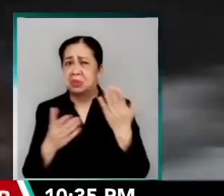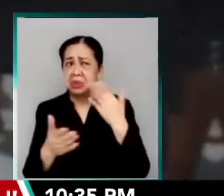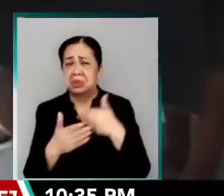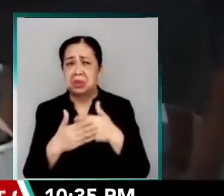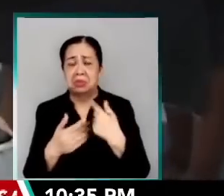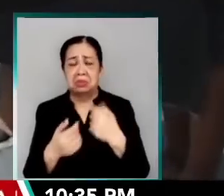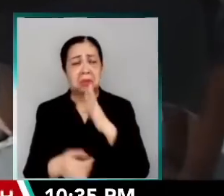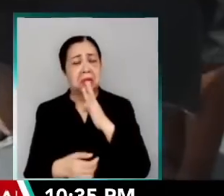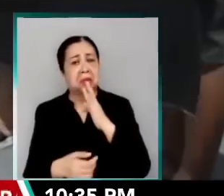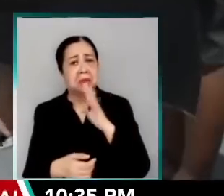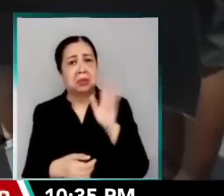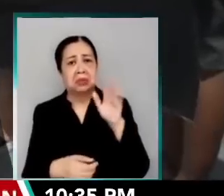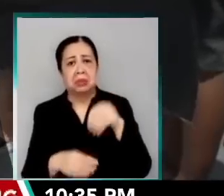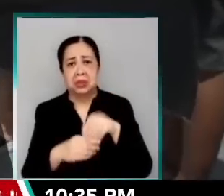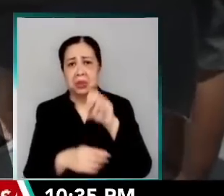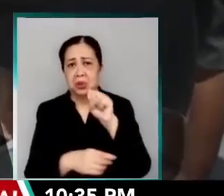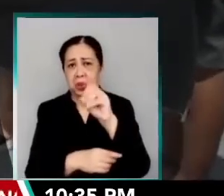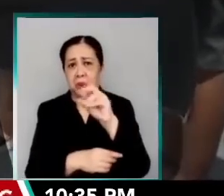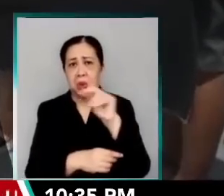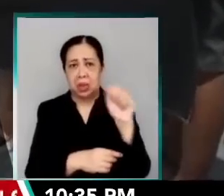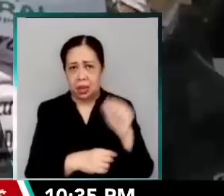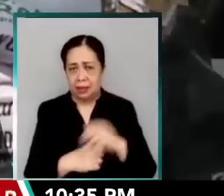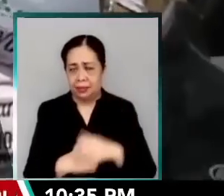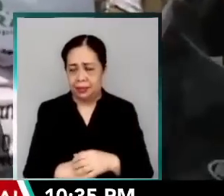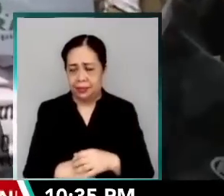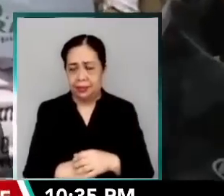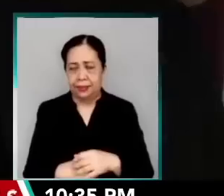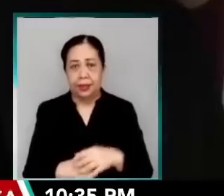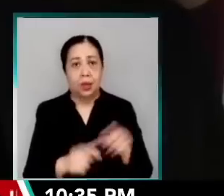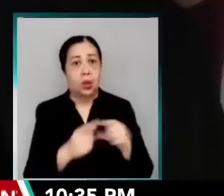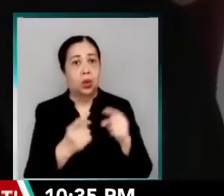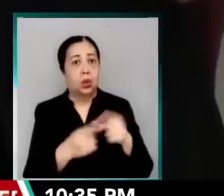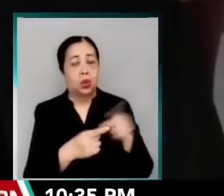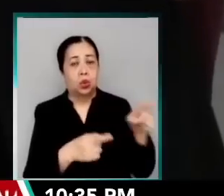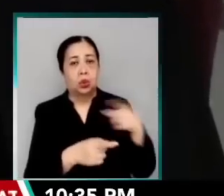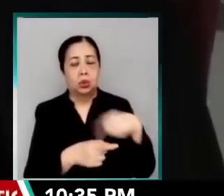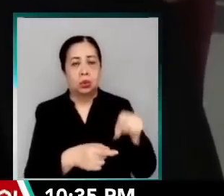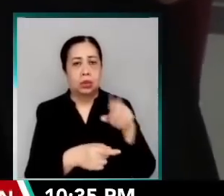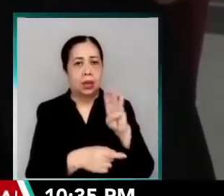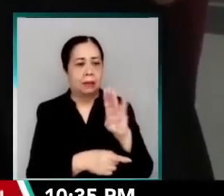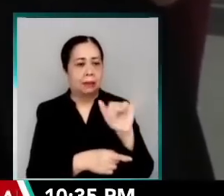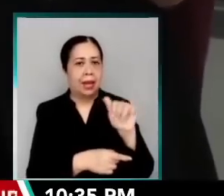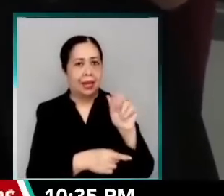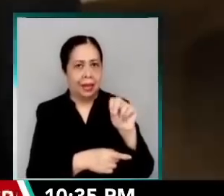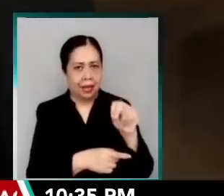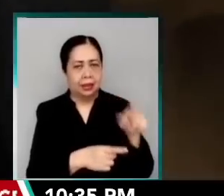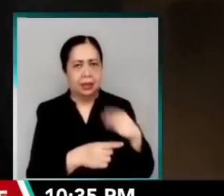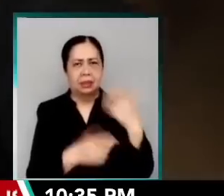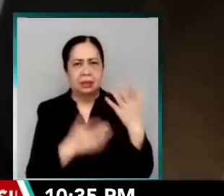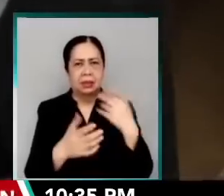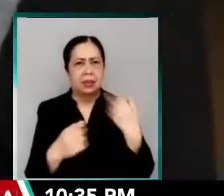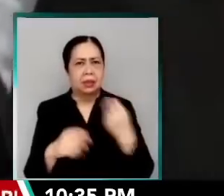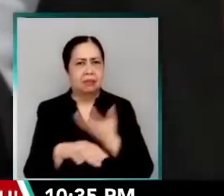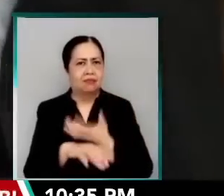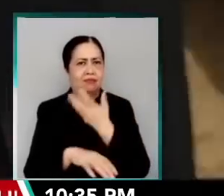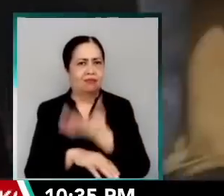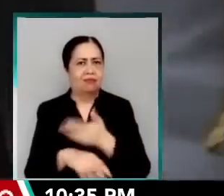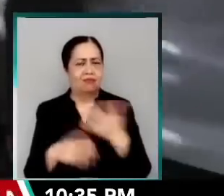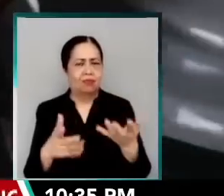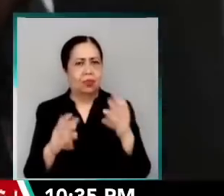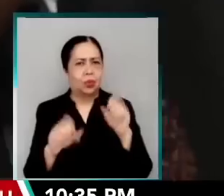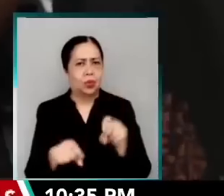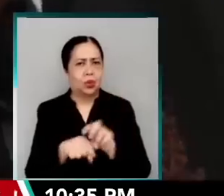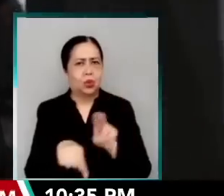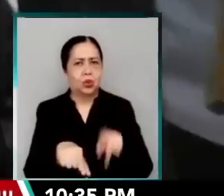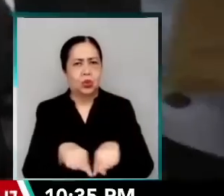SONA. Pagsasamantala! Ang grupong bayan, nangangambang isinusugal sa Maharlika ang kaba ng bayan. Posible rin daw itong magamit ng